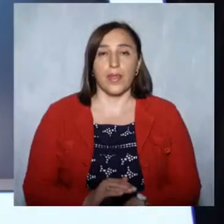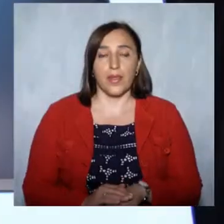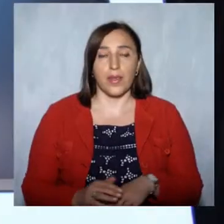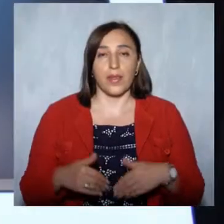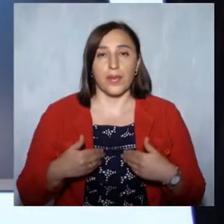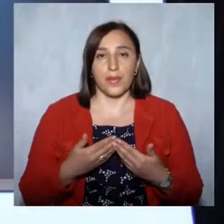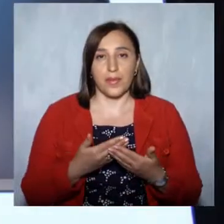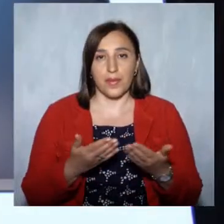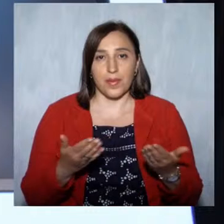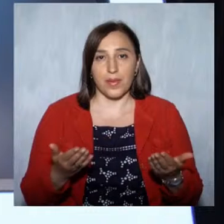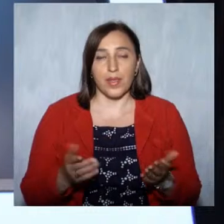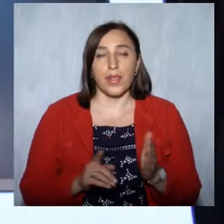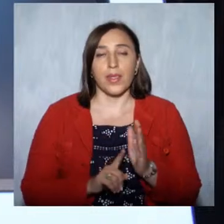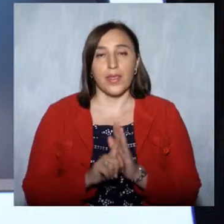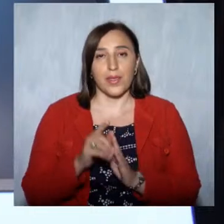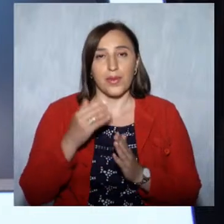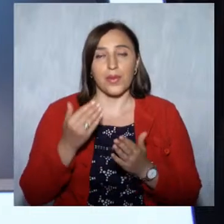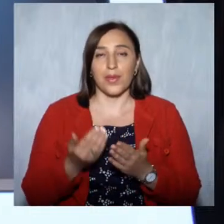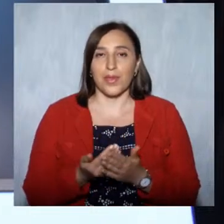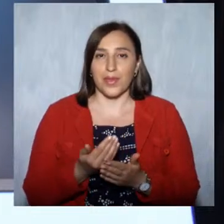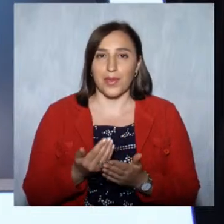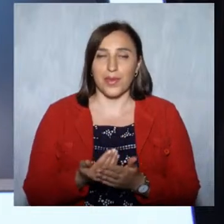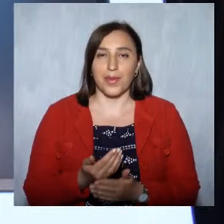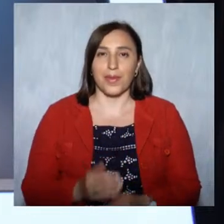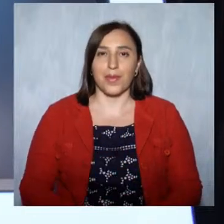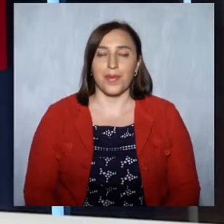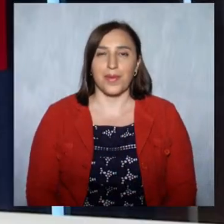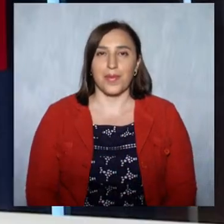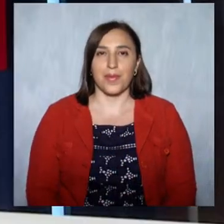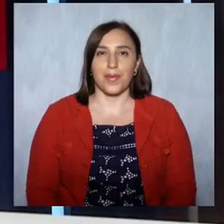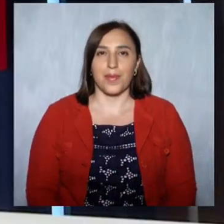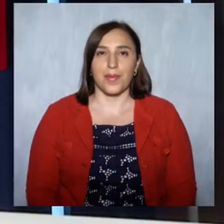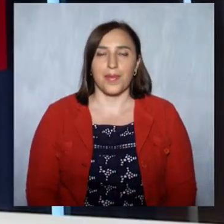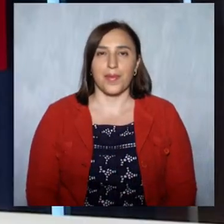Հունվարի 3-ը ուղիղ եթերում ազատության լուրերի թողարկումն է։